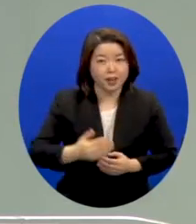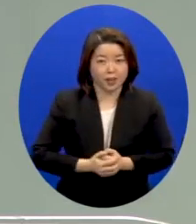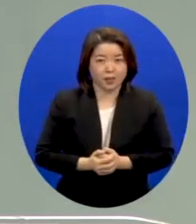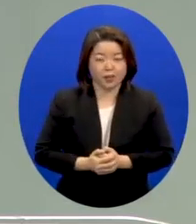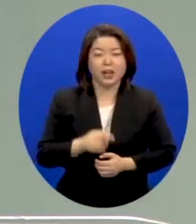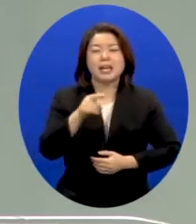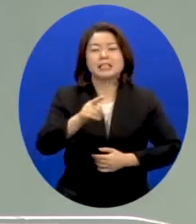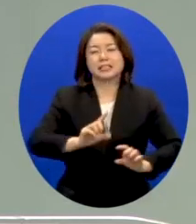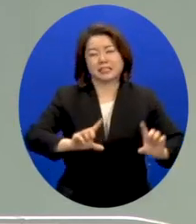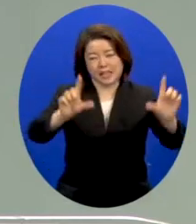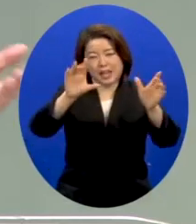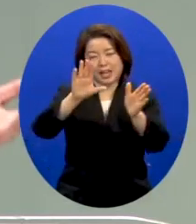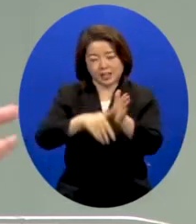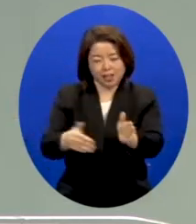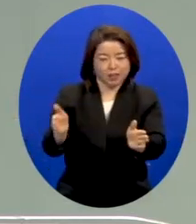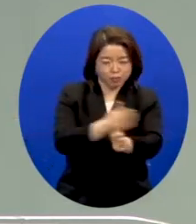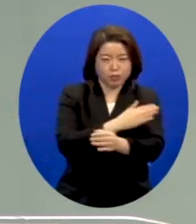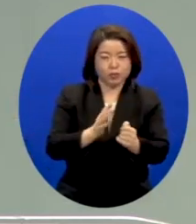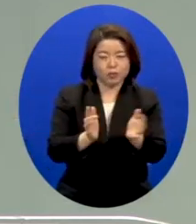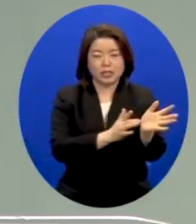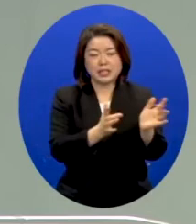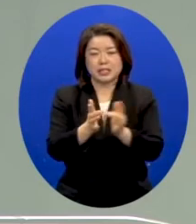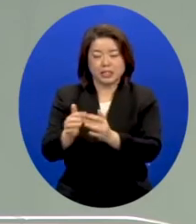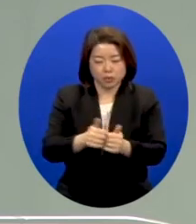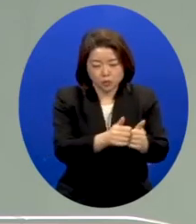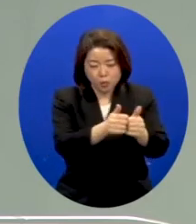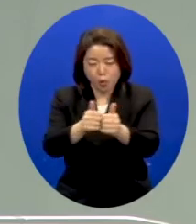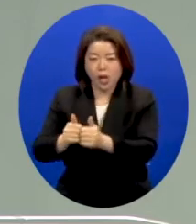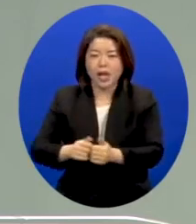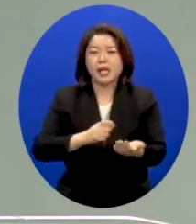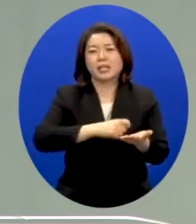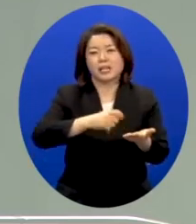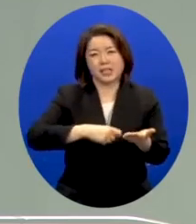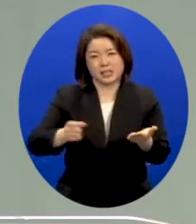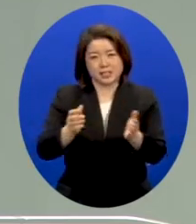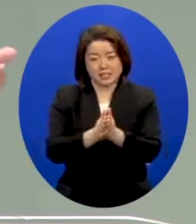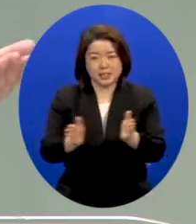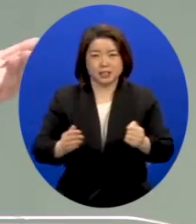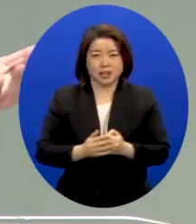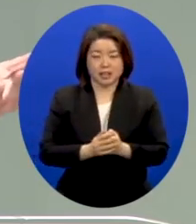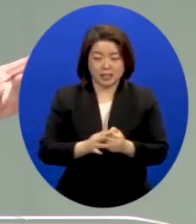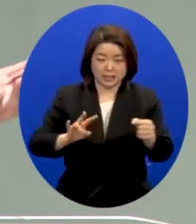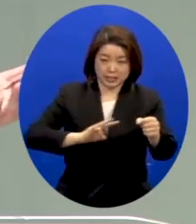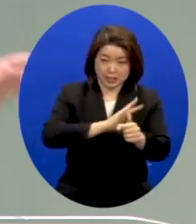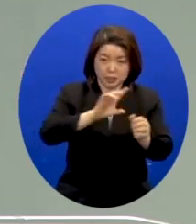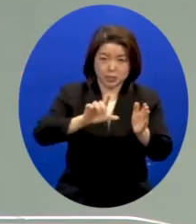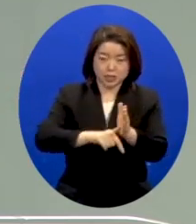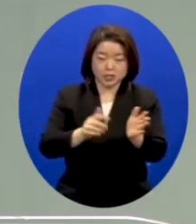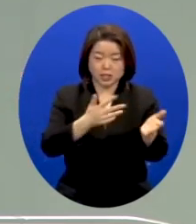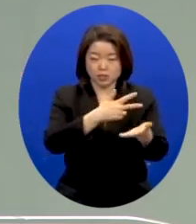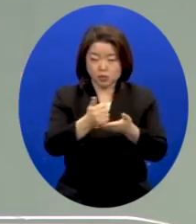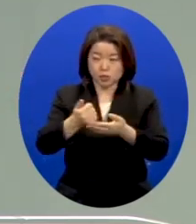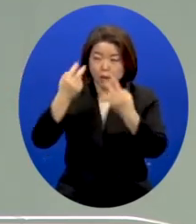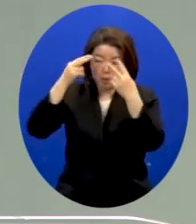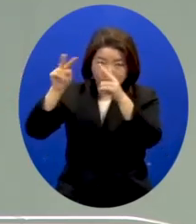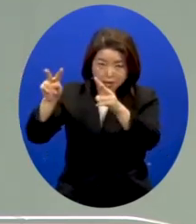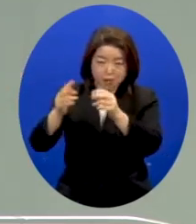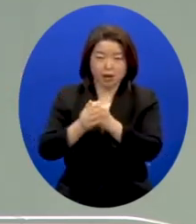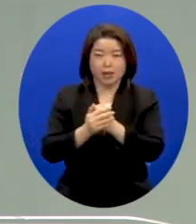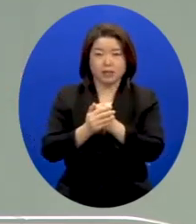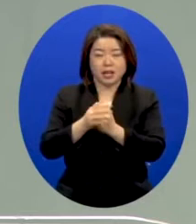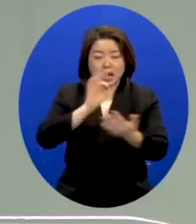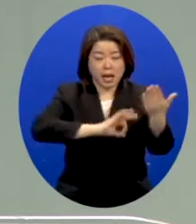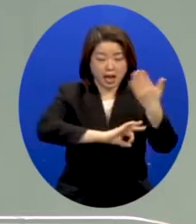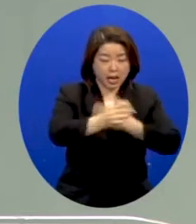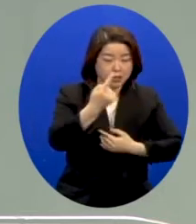그 해부터 예수 동 의 일기를 쓴 거예요 24시간 주님을 바라보십시오 아침엔 눈 돌 때부터 밤에 잘